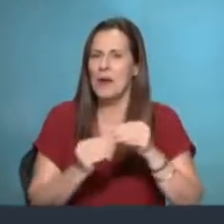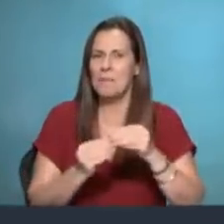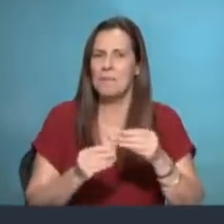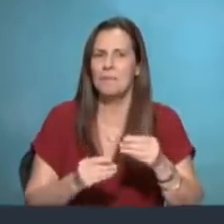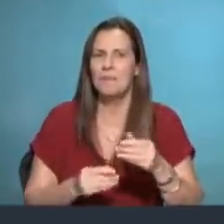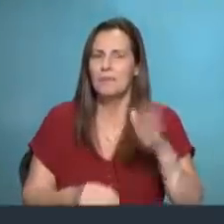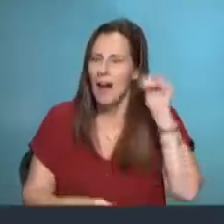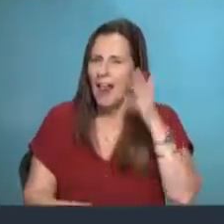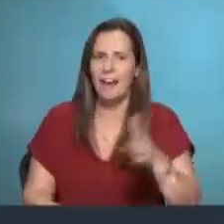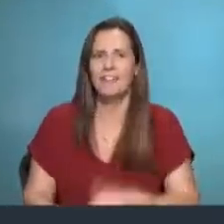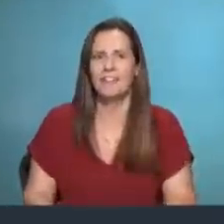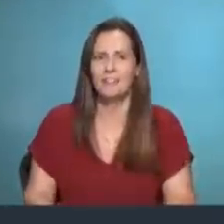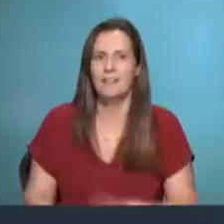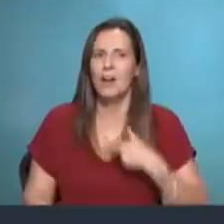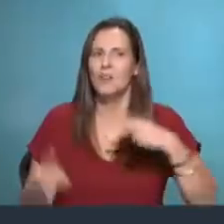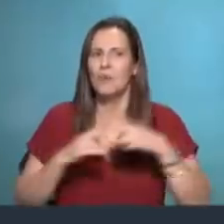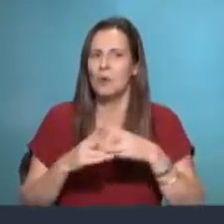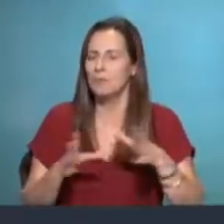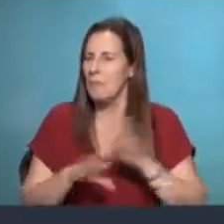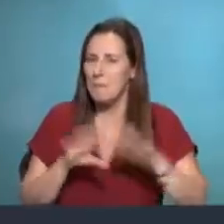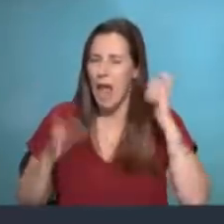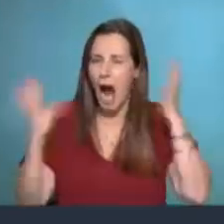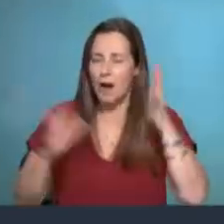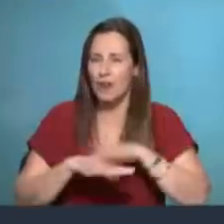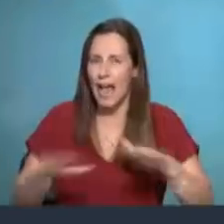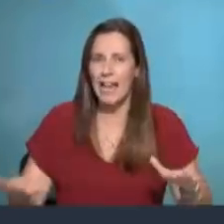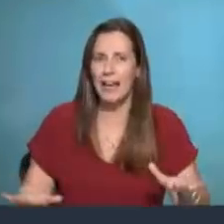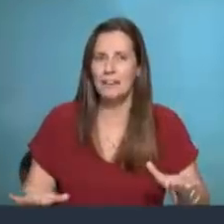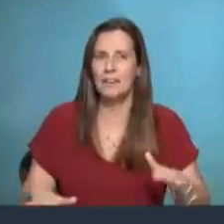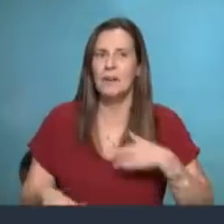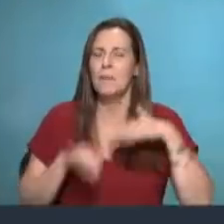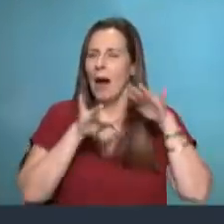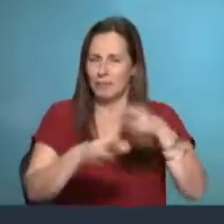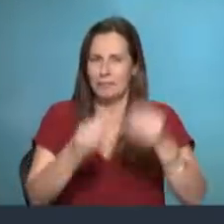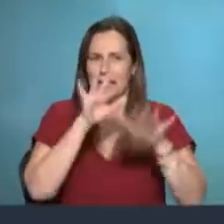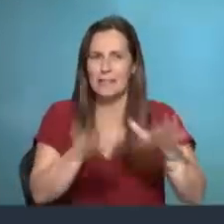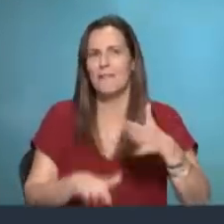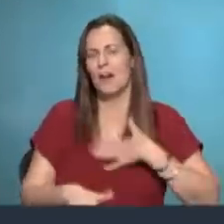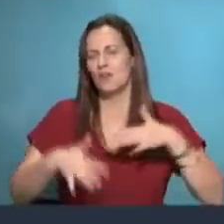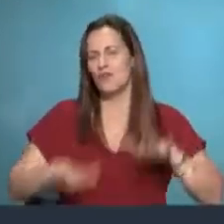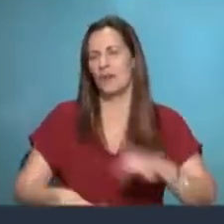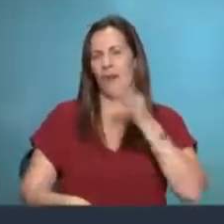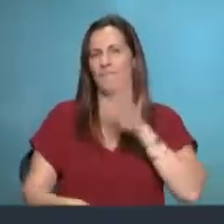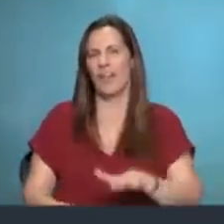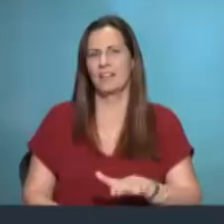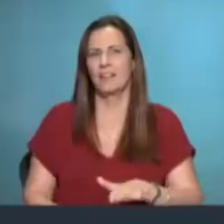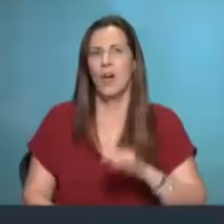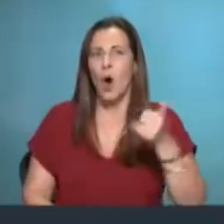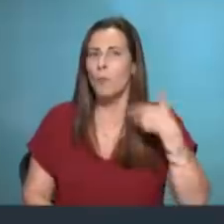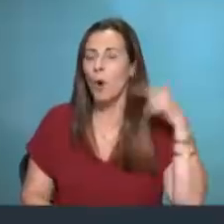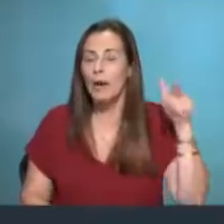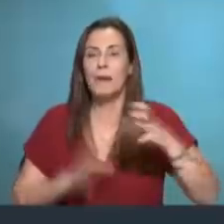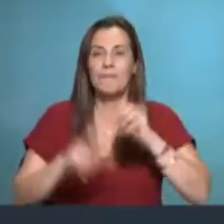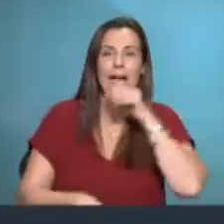מרחבה. אנחנו נפגשים פה בלי הרעש של הילדים, אנחנו מכניסים אותם לבפנים ואנחנו יושבים פה. קודם היינו כל הזמן